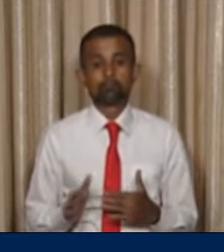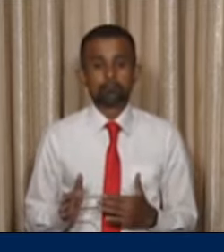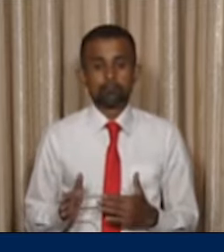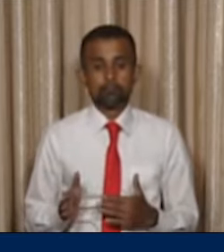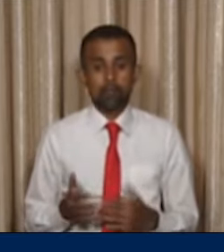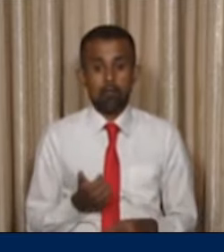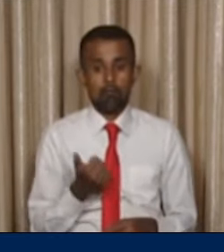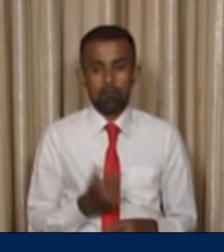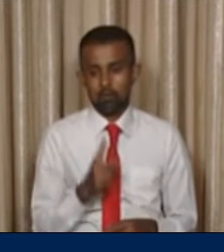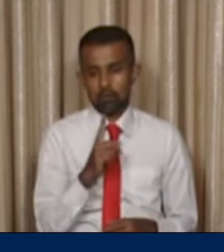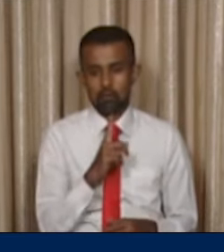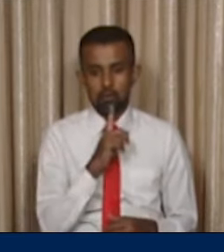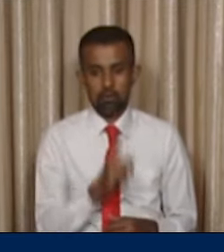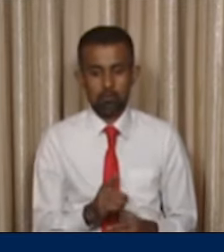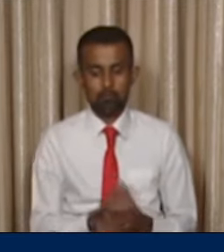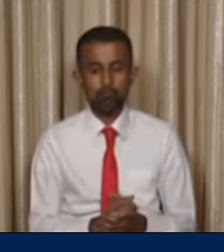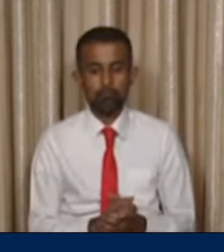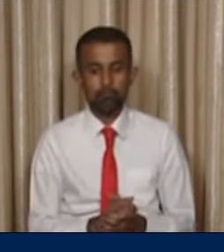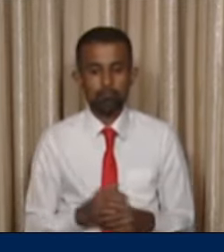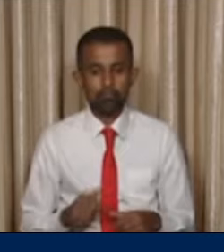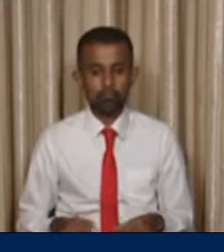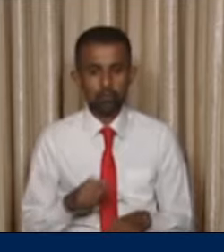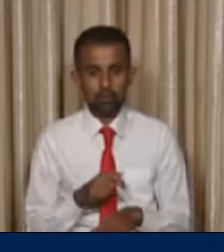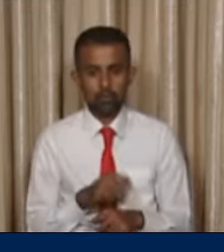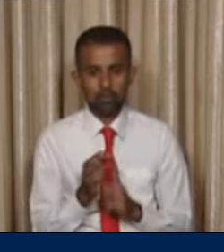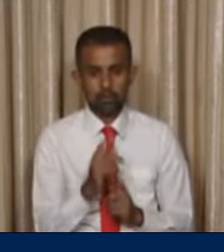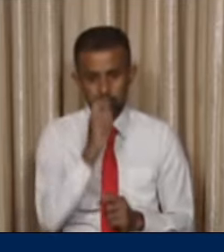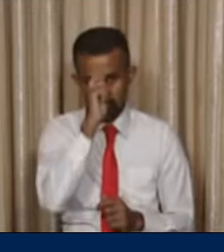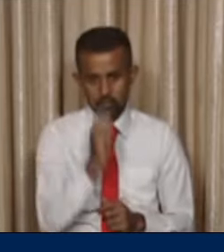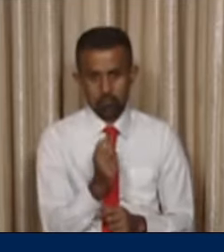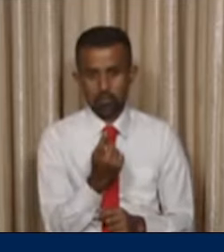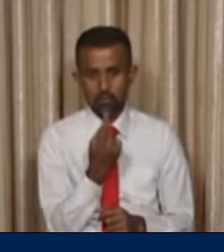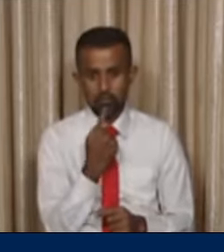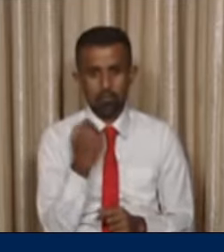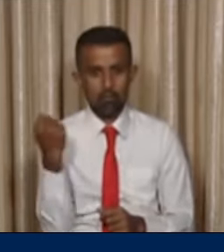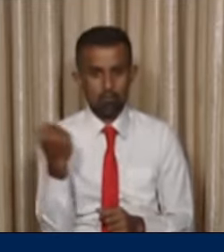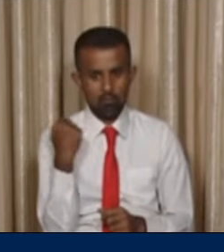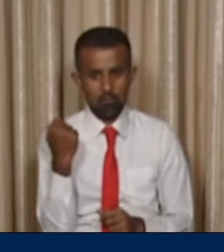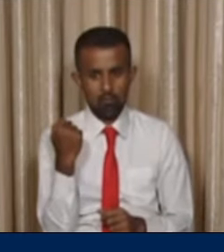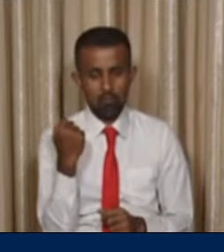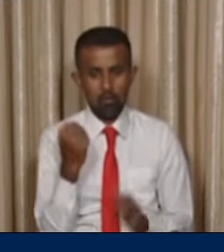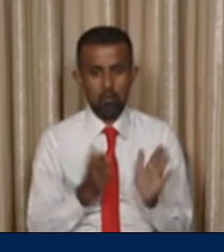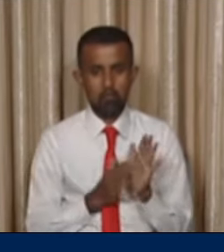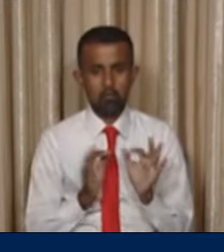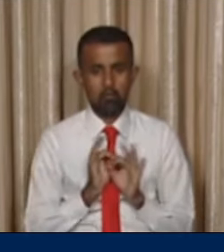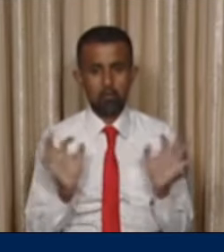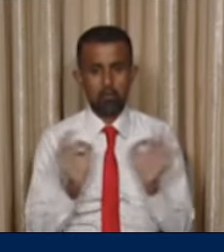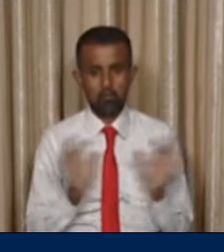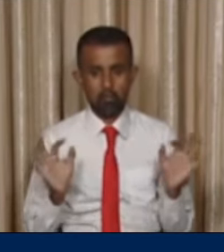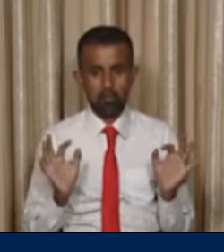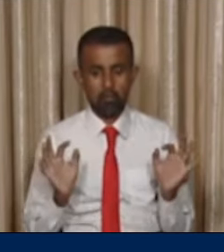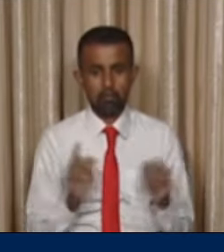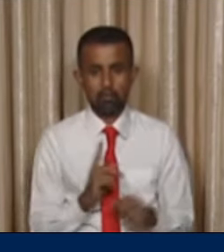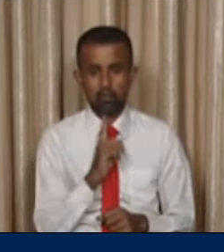ගරු කතානායකතුමා. දැන් ජනාධිපතිතුමා කියපු කතාව ජනාධිපතිතුමාගේ මාධ්‍යයෙන් දැන් දිගටම ඉදිරිපත්